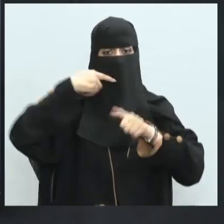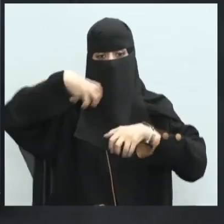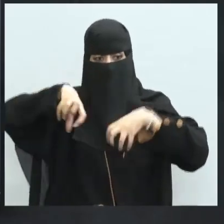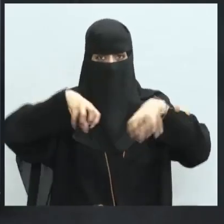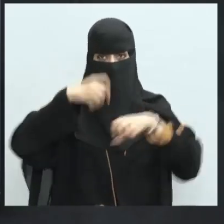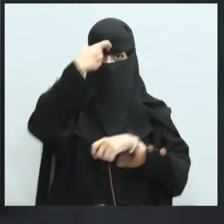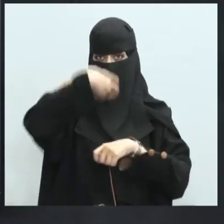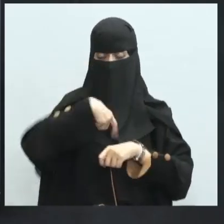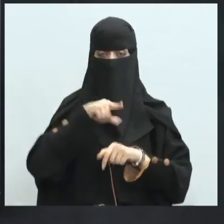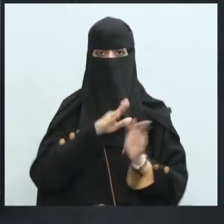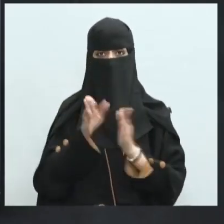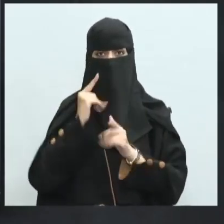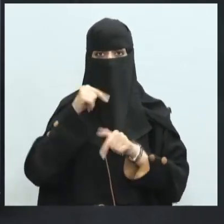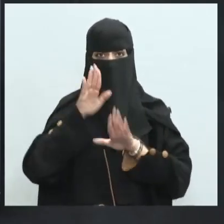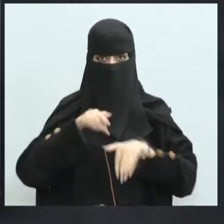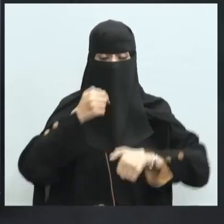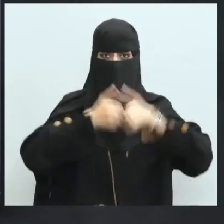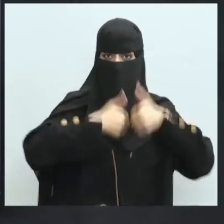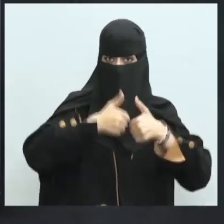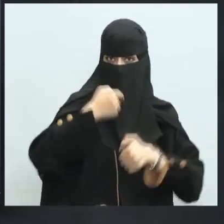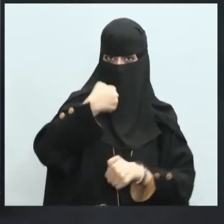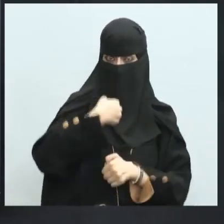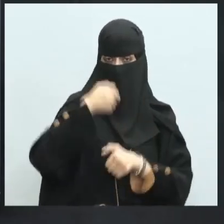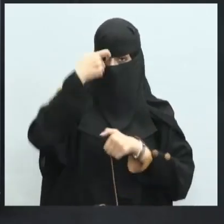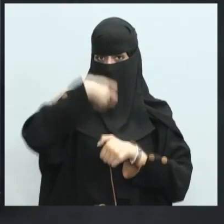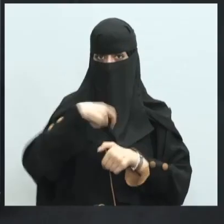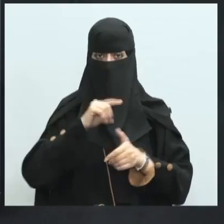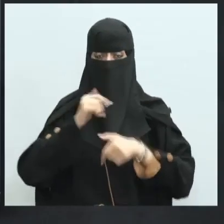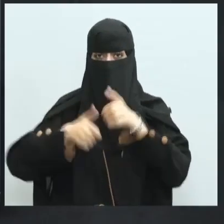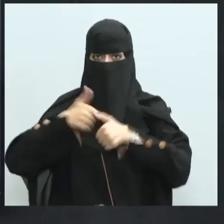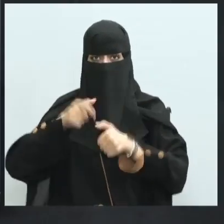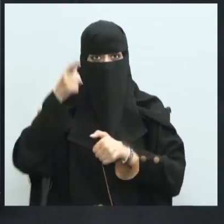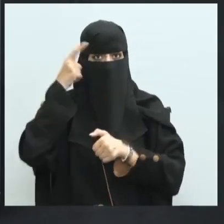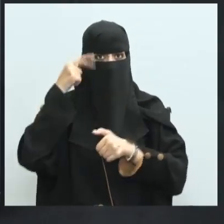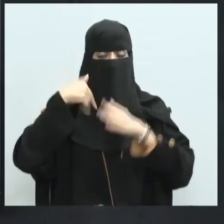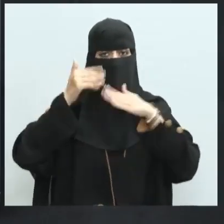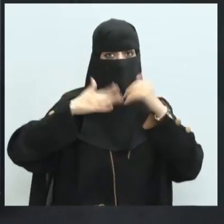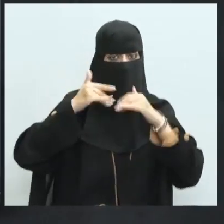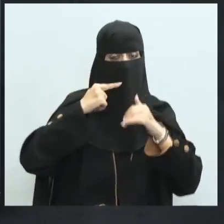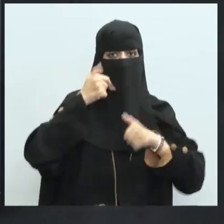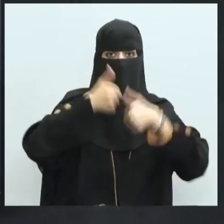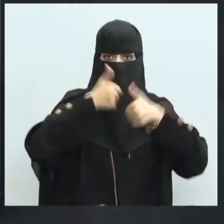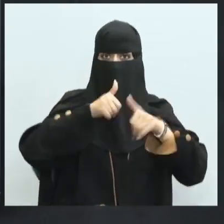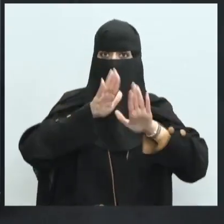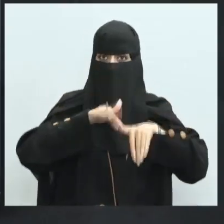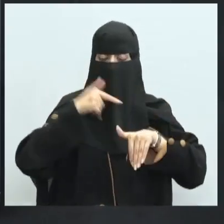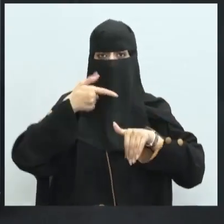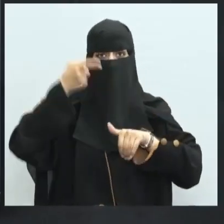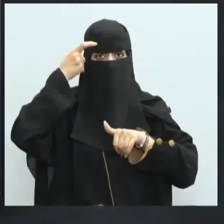متعدده في شخصياتنا فهنالك اختبارات شخصيه وهنالك اختبارات لمعرفه المهاره وهنالك اختبارات